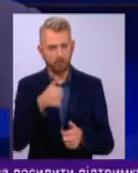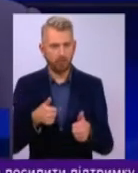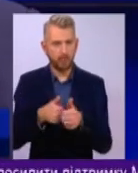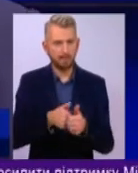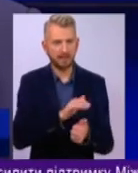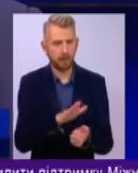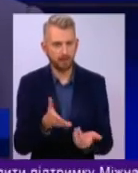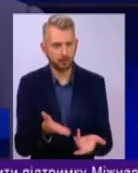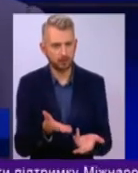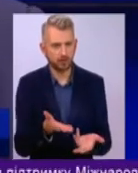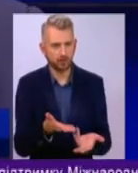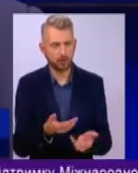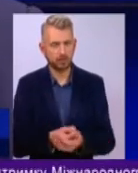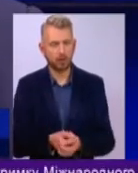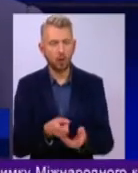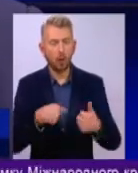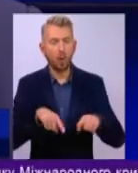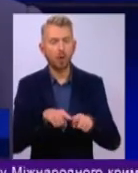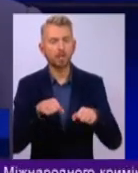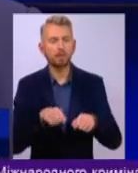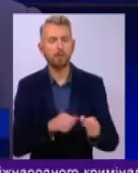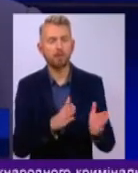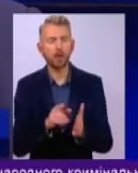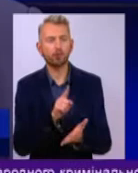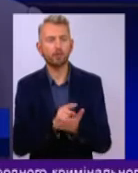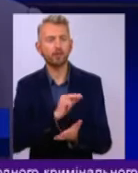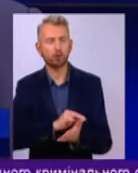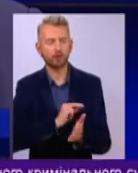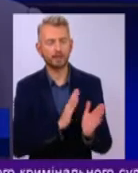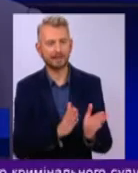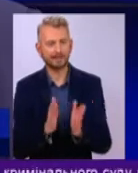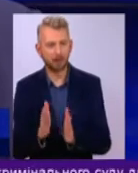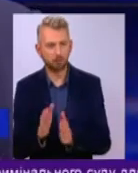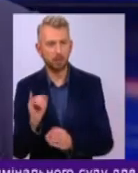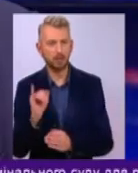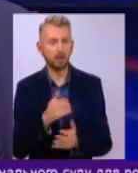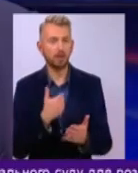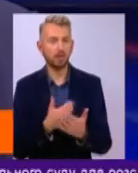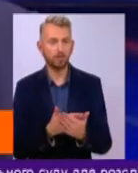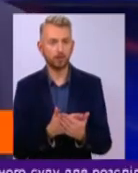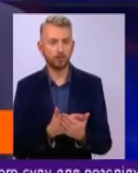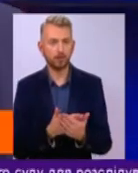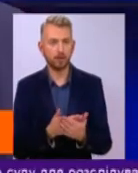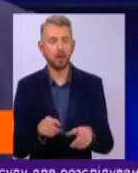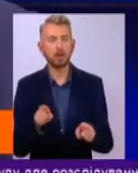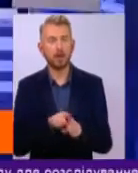представиш. Органи правопорядку повинні працювати системно. І от так